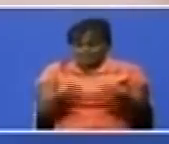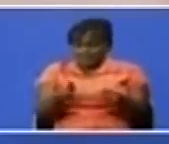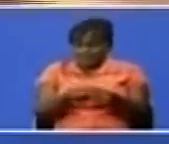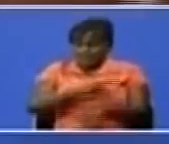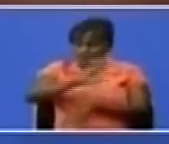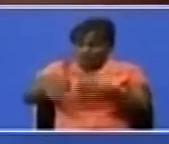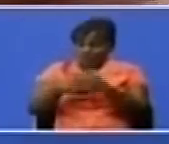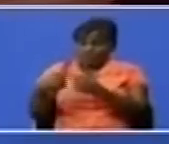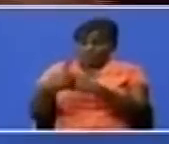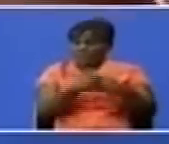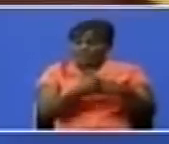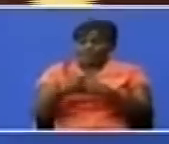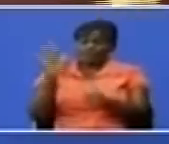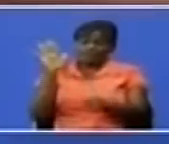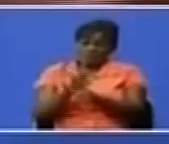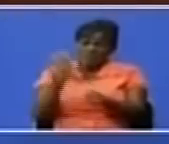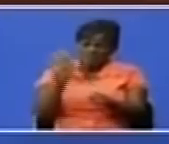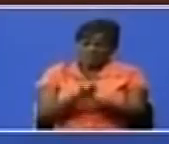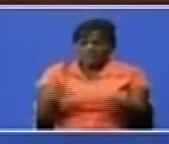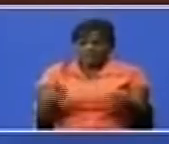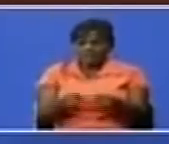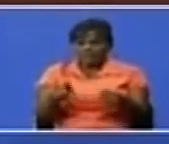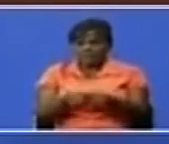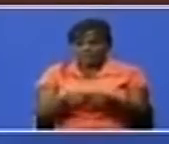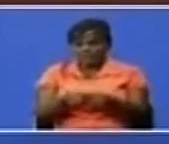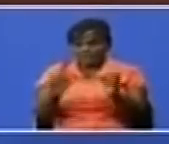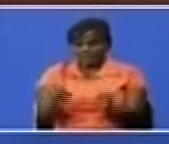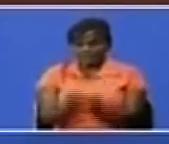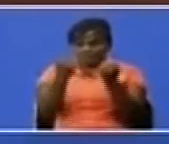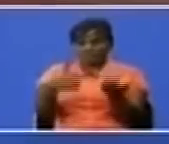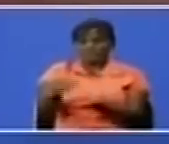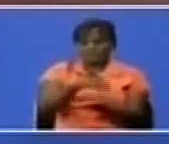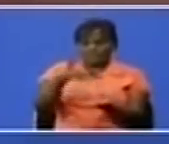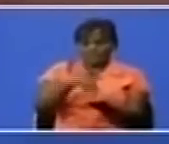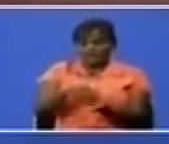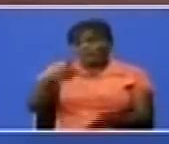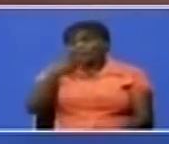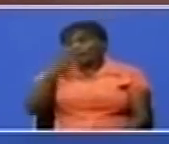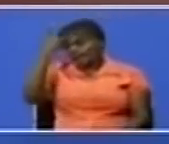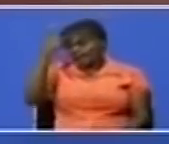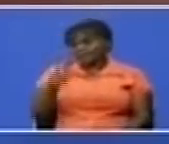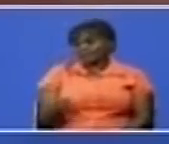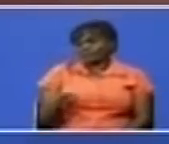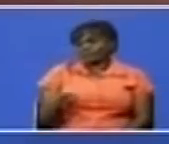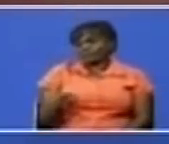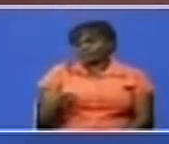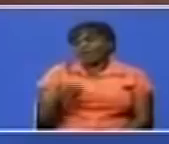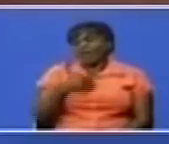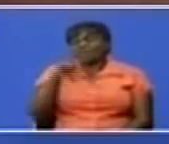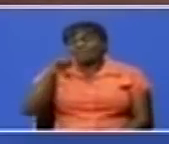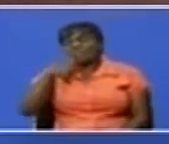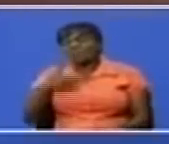yote, changamoto ni nyingi tu licha ya kuwepo kwa vituo vya kuokoa watoto hao. Wazazi wameanza kuwa na mtindo